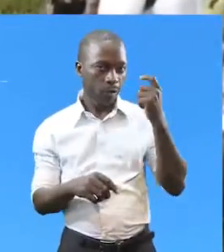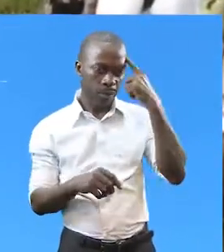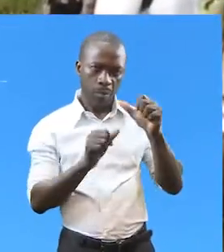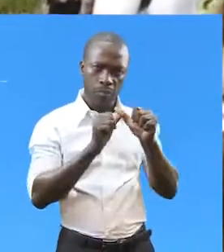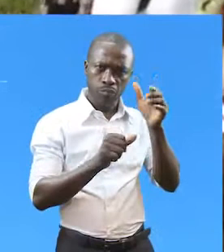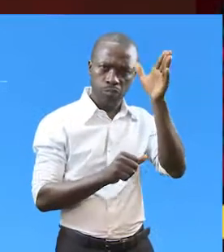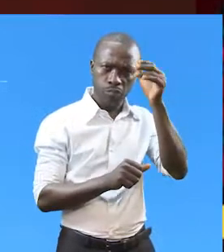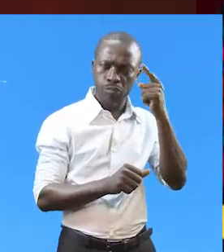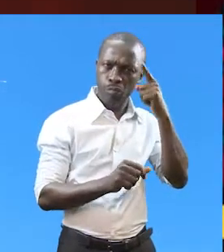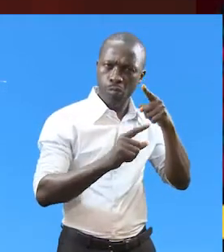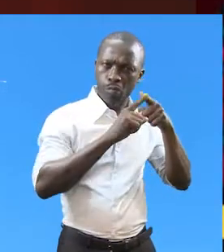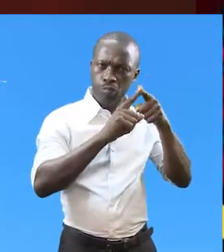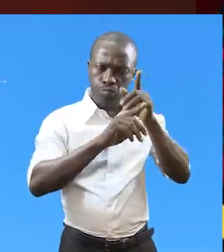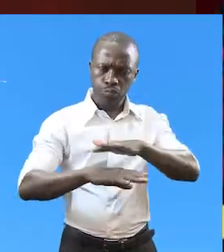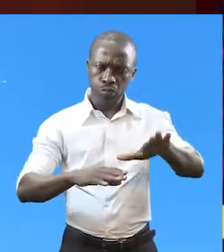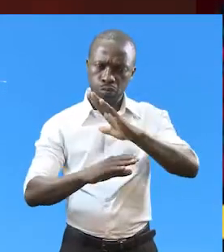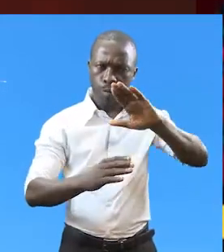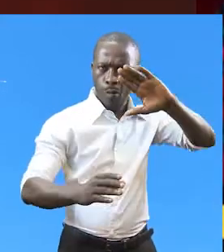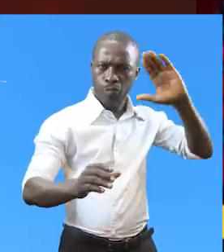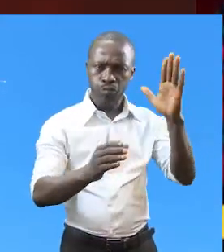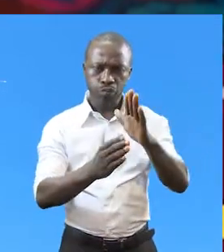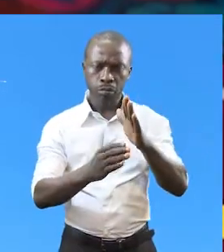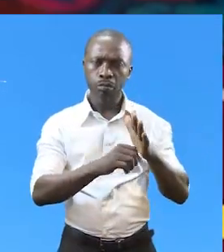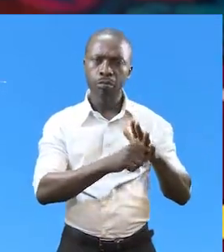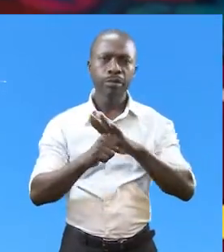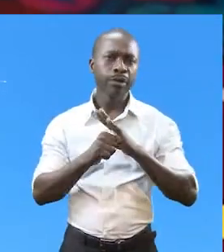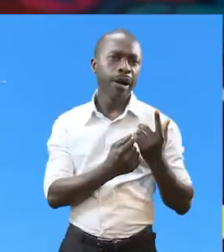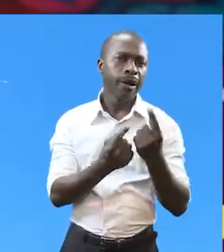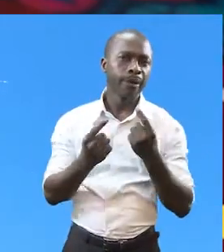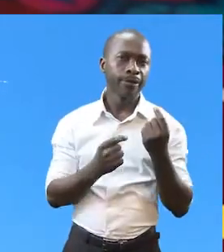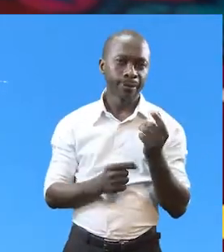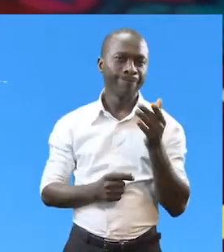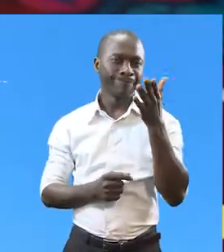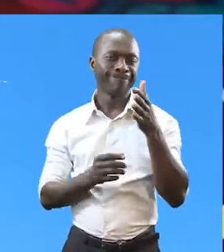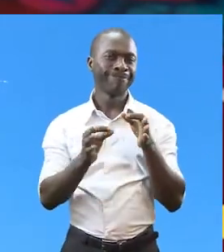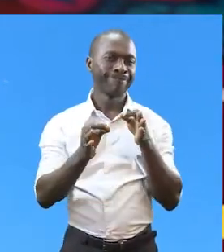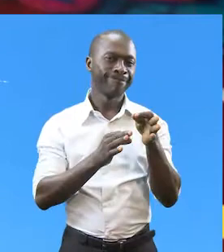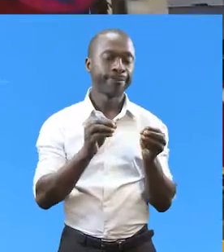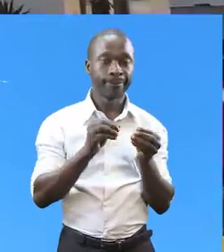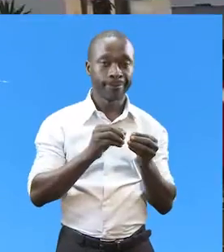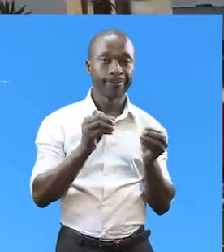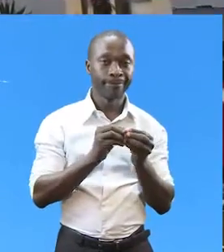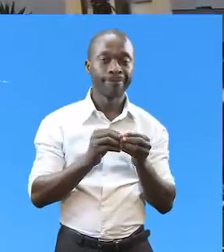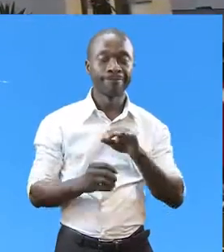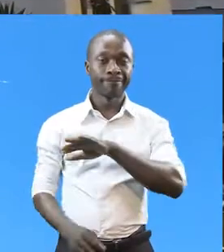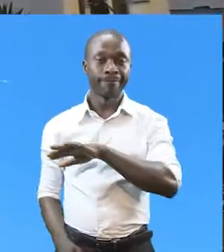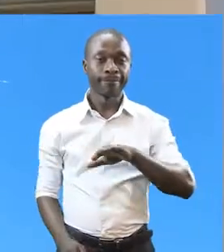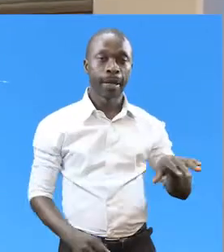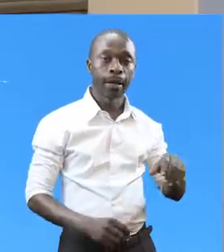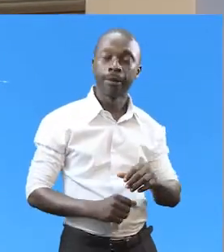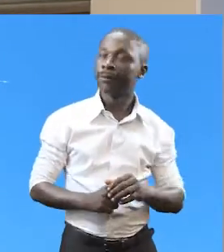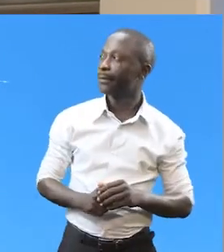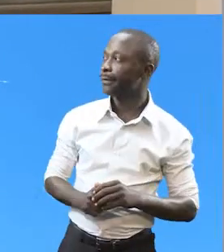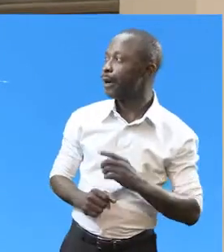publics pour freiner la propagation de la pandémie de coronavirus? Nous en parlons dans ce journal. Toujours en rapport avec